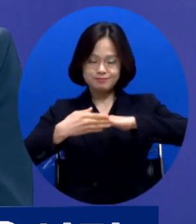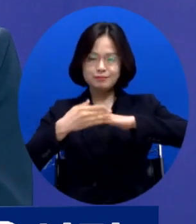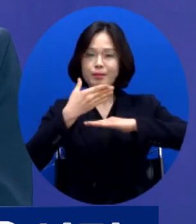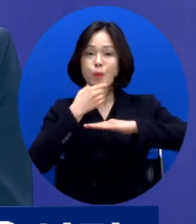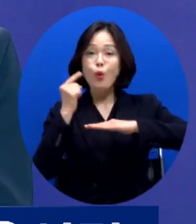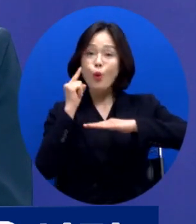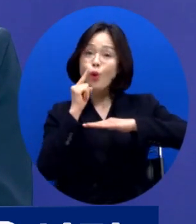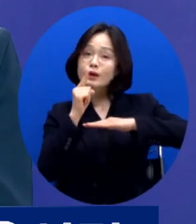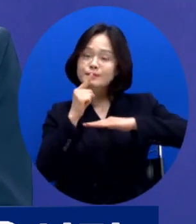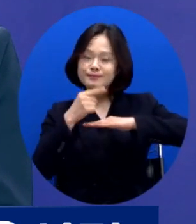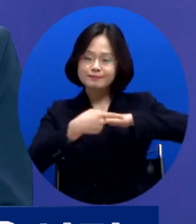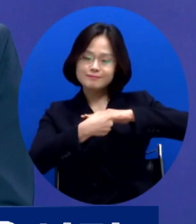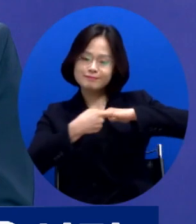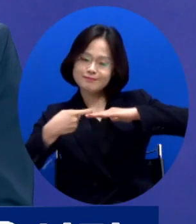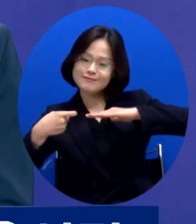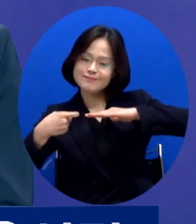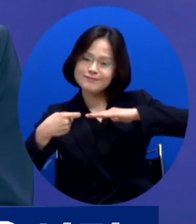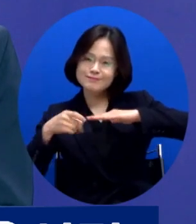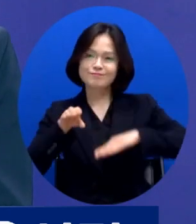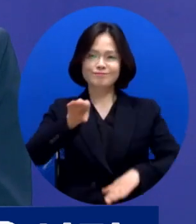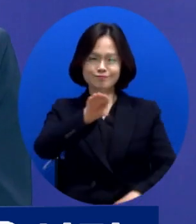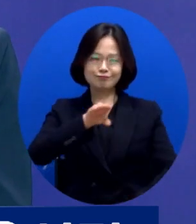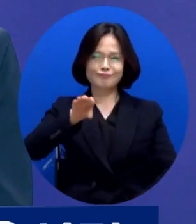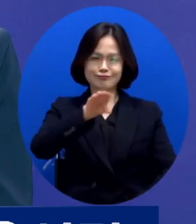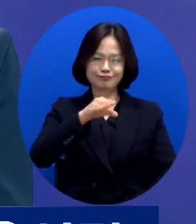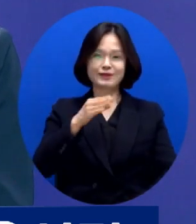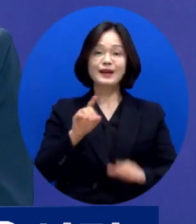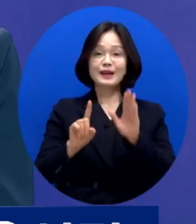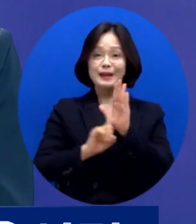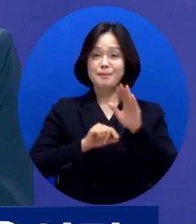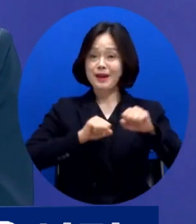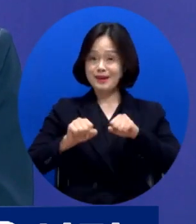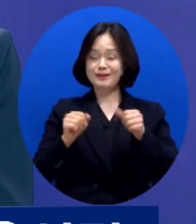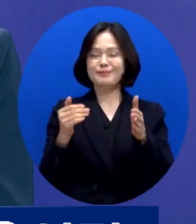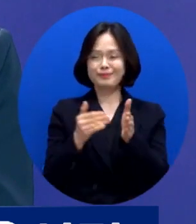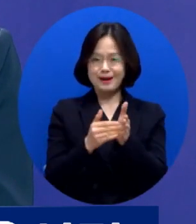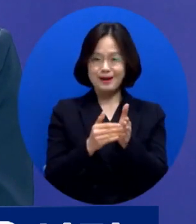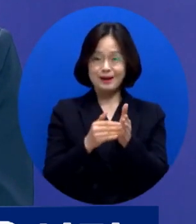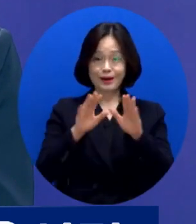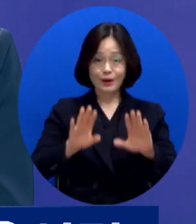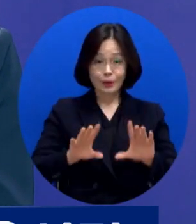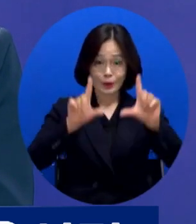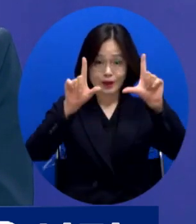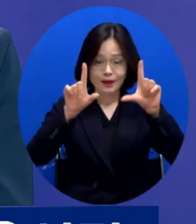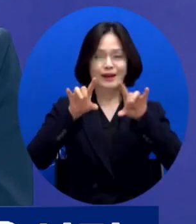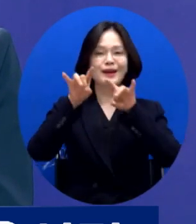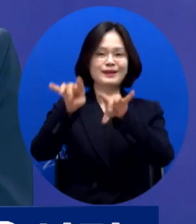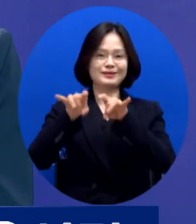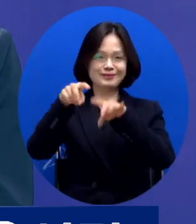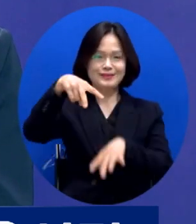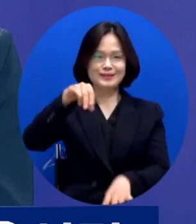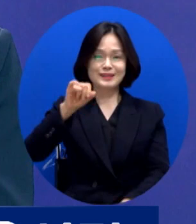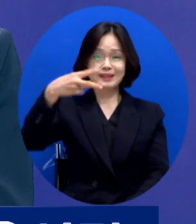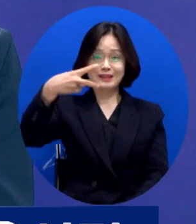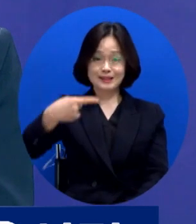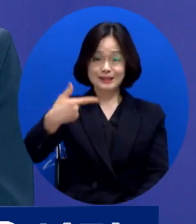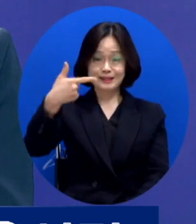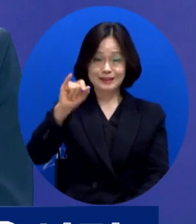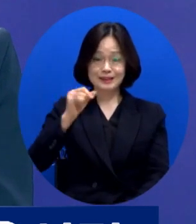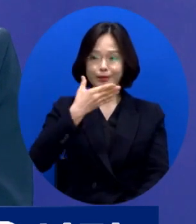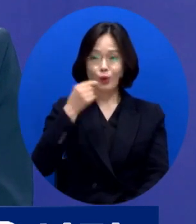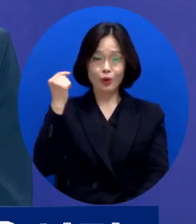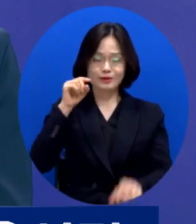복음 심기 캠페인을 진행했습니다. 멀리 호주에서도 시드니 성시와 운동본부를 중심으로 복음 광고 캠페인을